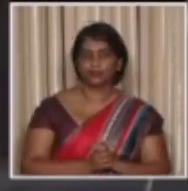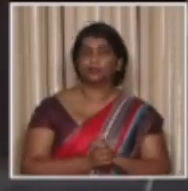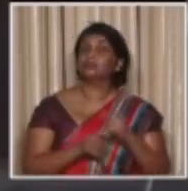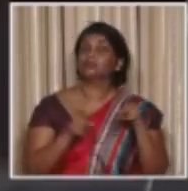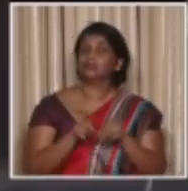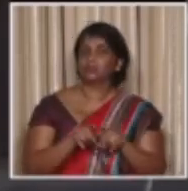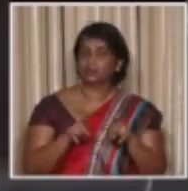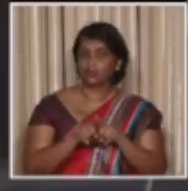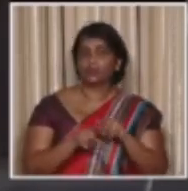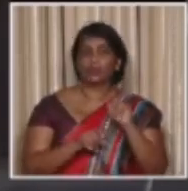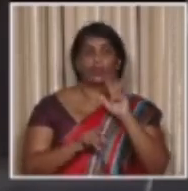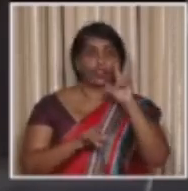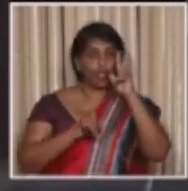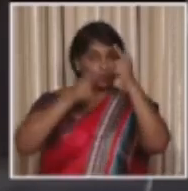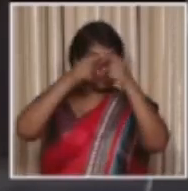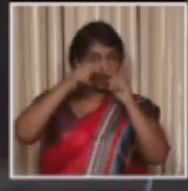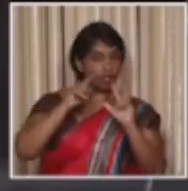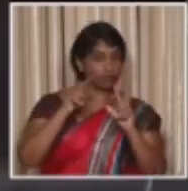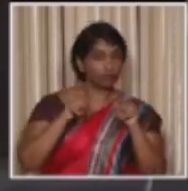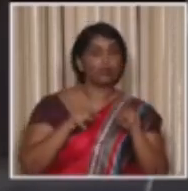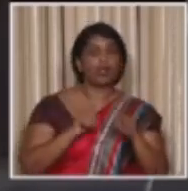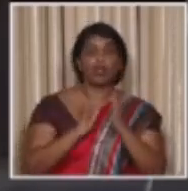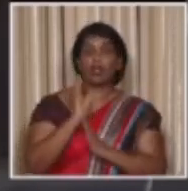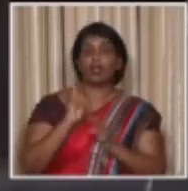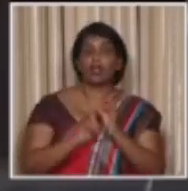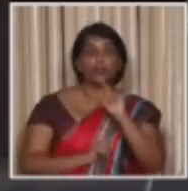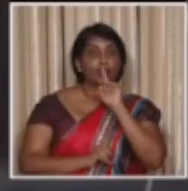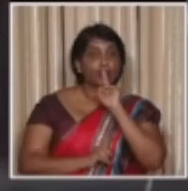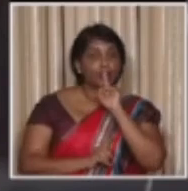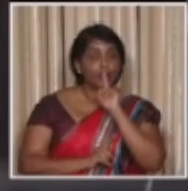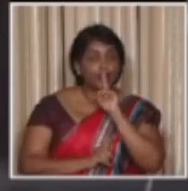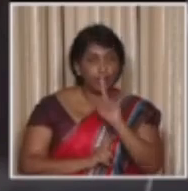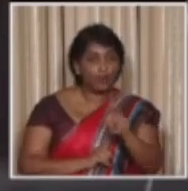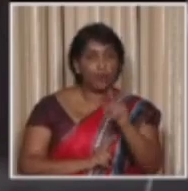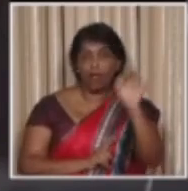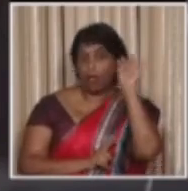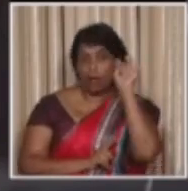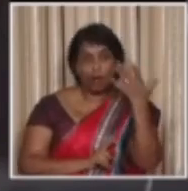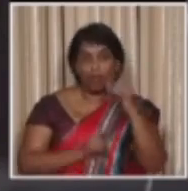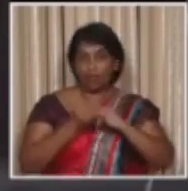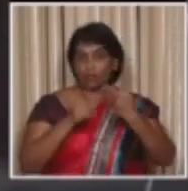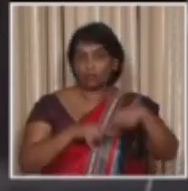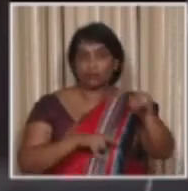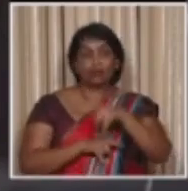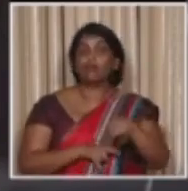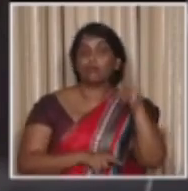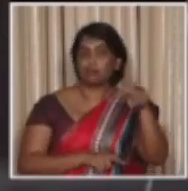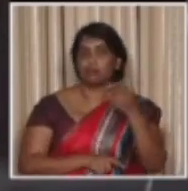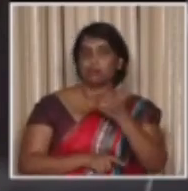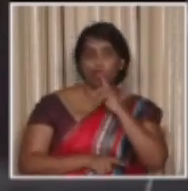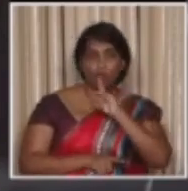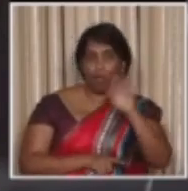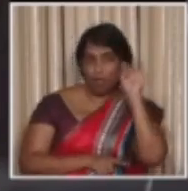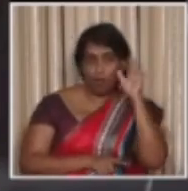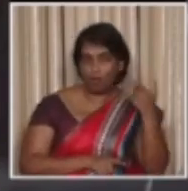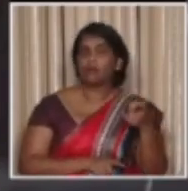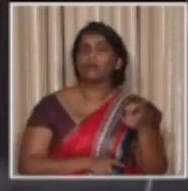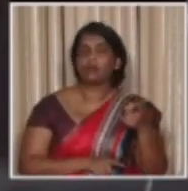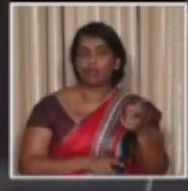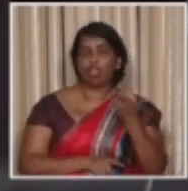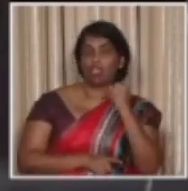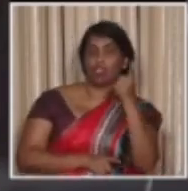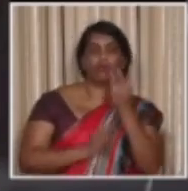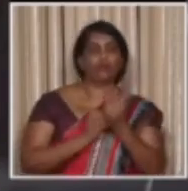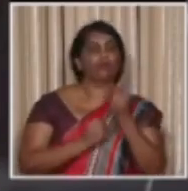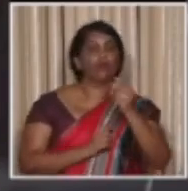වගේම 80 වෙනි වගන්තියෙන් තියෙනවා මේ ඇමතිවරයා කිව්වේ නැත් කියන දේ හැරුවේ නැත්නම් නිලධාරීන් ඔහුව පුළුවන් දඬුවමට